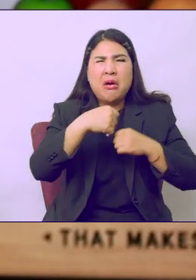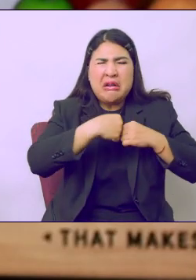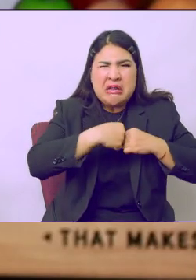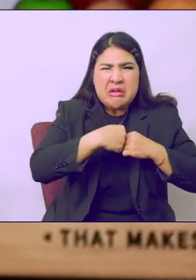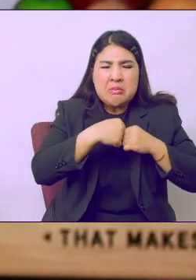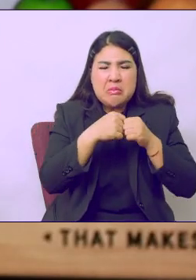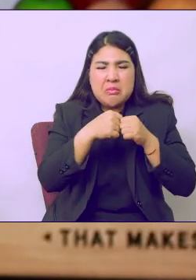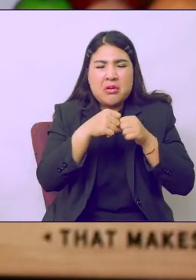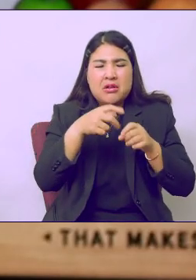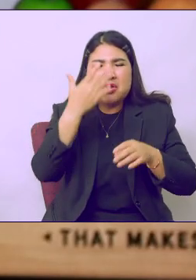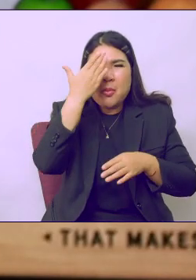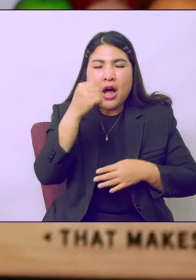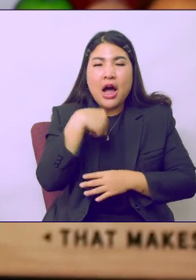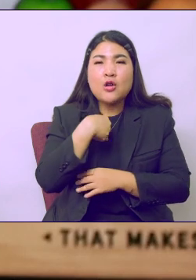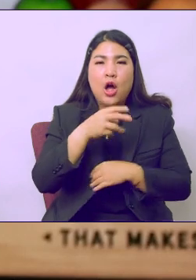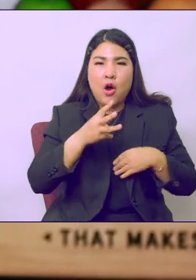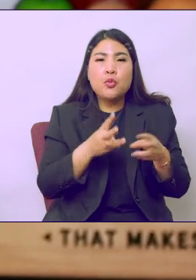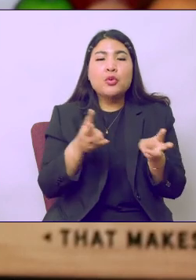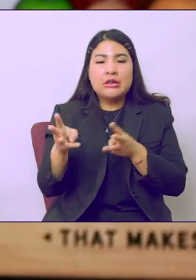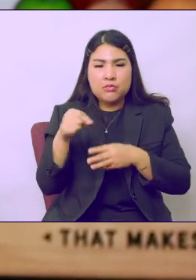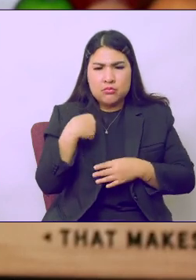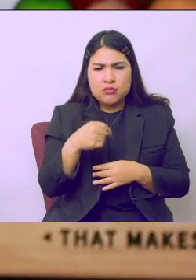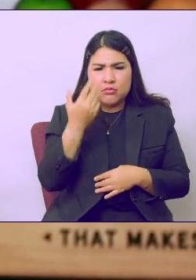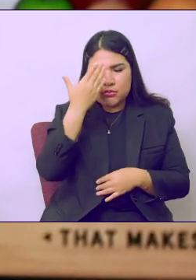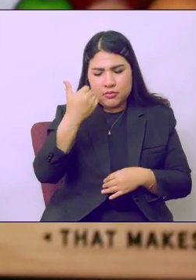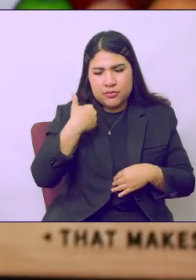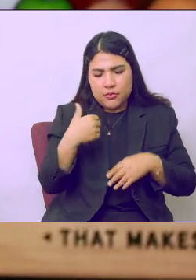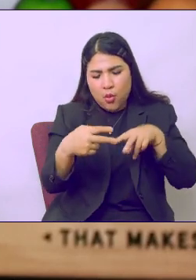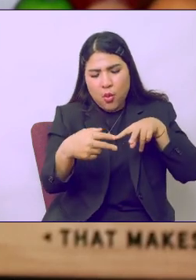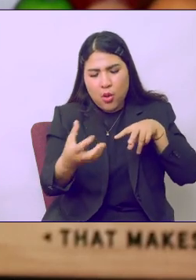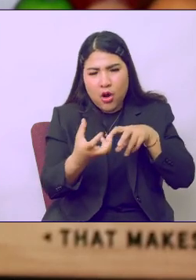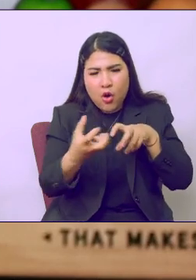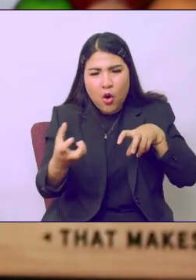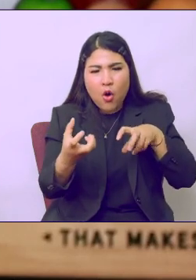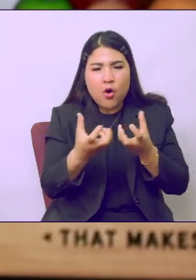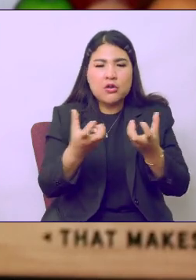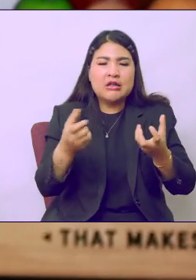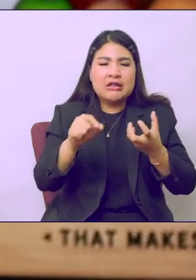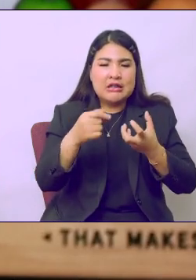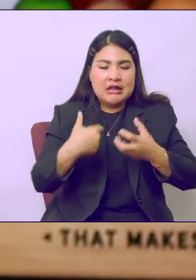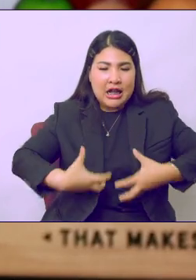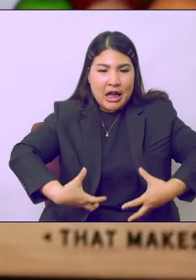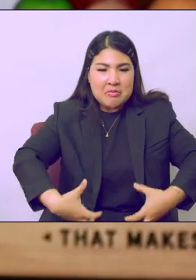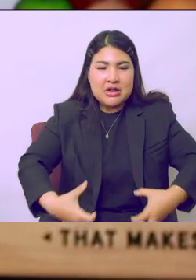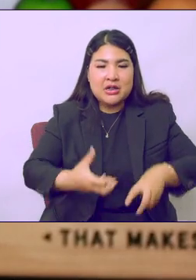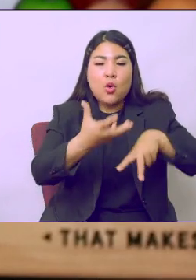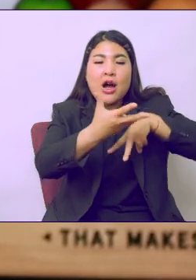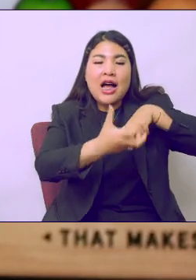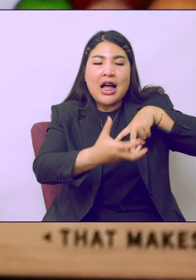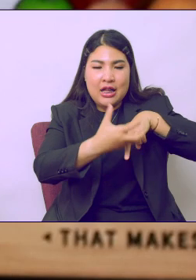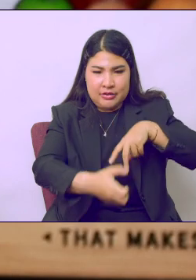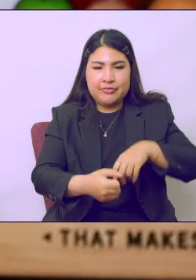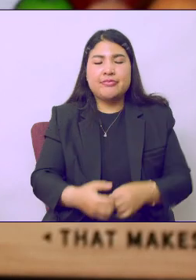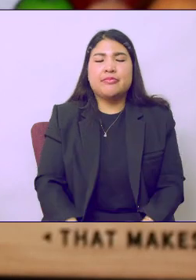เป็นหาวิธีให้แกไม่ยอมใช้ต้องไปหลอกล่อว่าอ่าวางอะไรตรงไหนแล้วเ่อจะลดการใช้ของกล้ามเนื้อขาหนีบแกลงอะไรอย่างเงี้ย